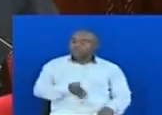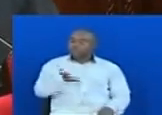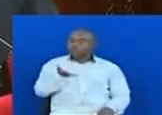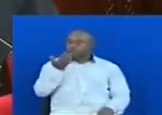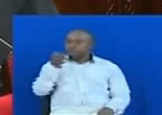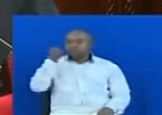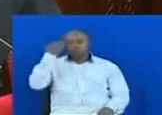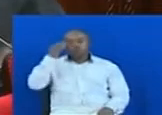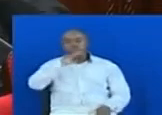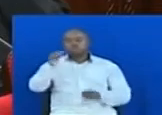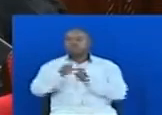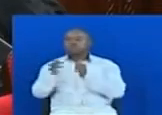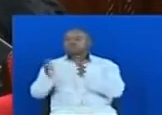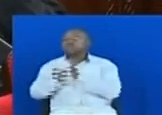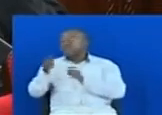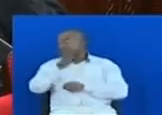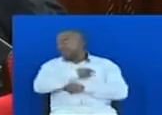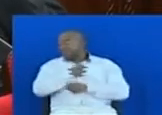na msimamo wa ajabu kabisa.